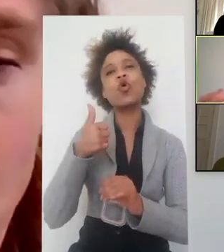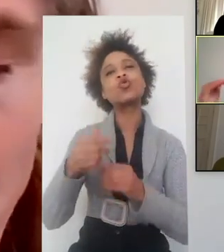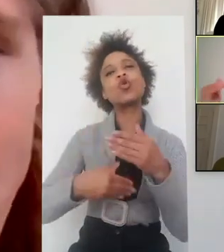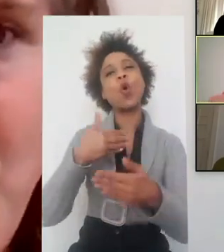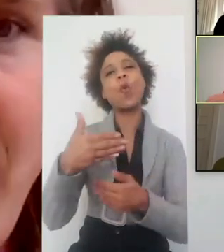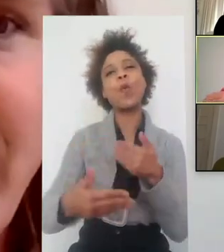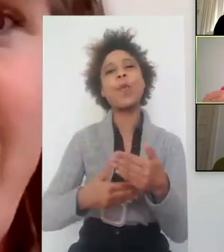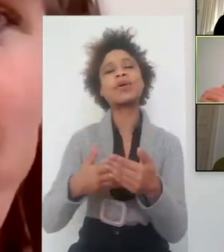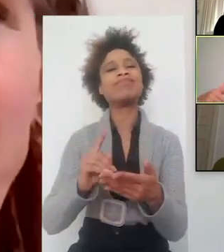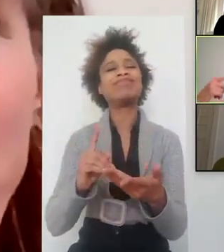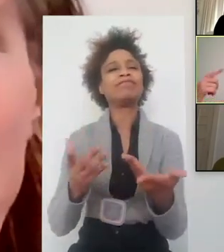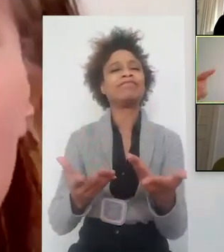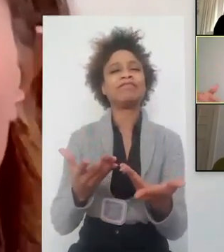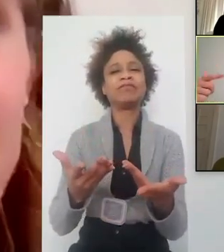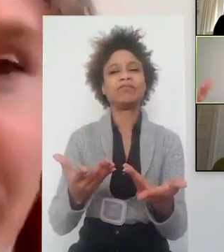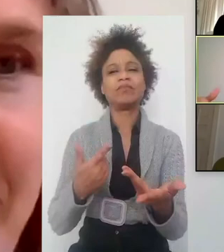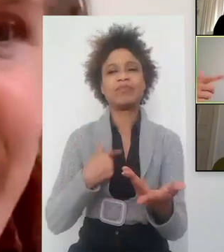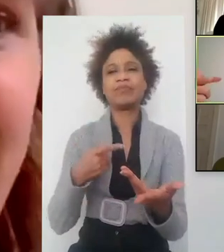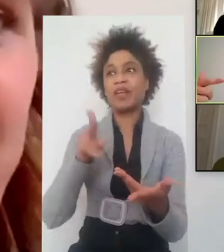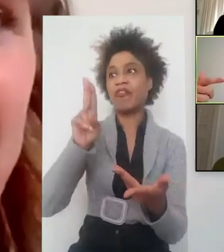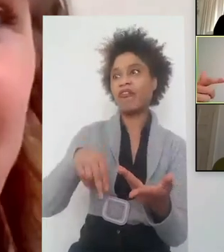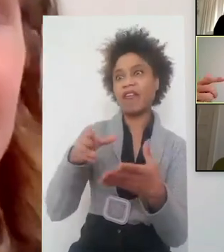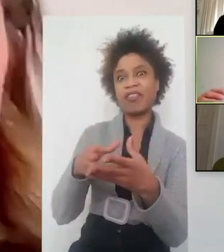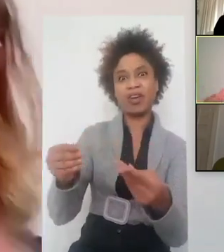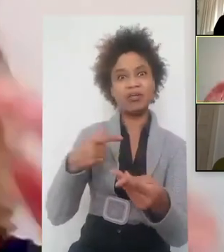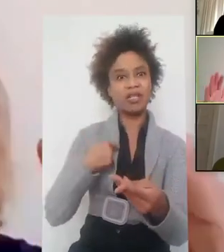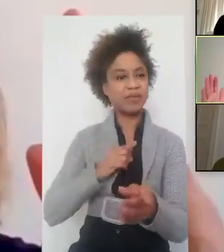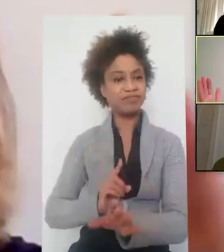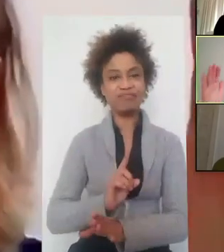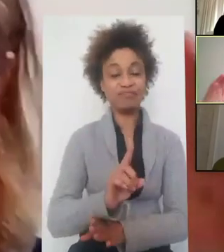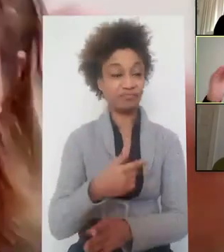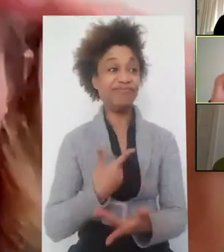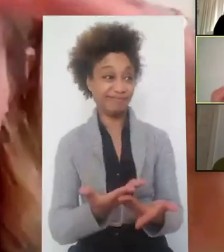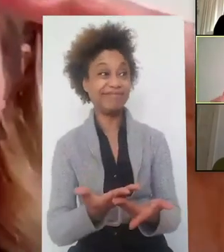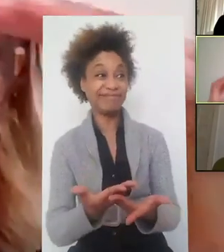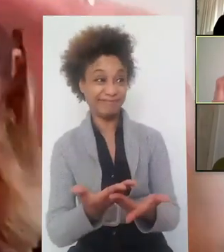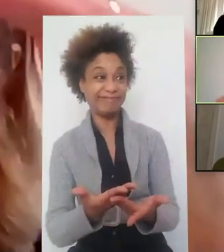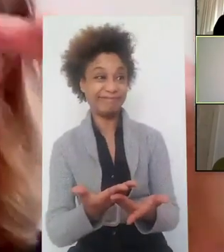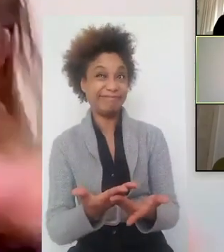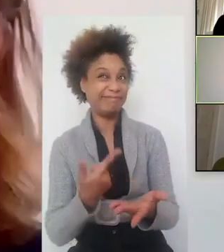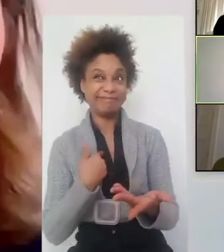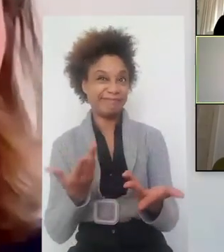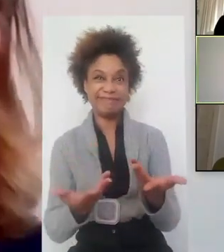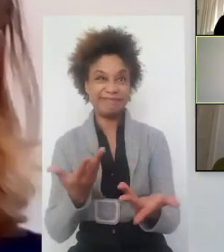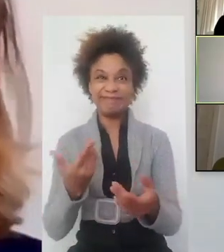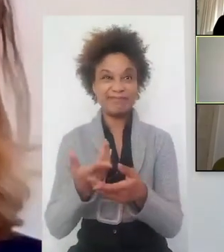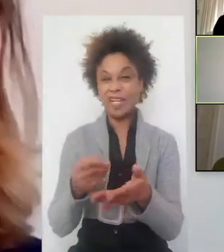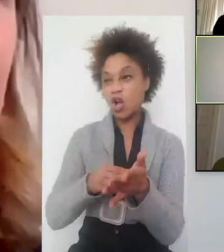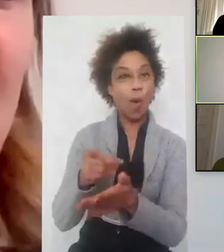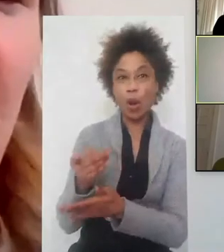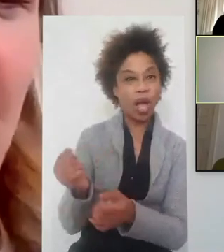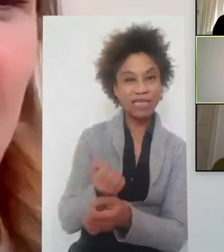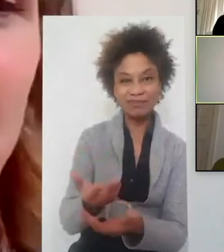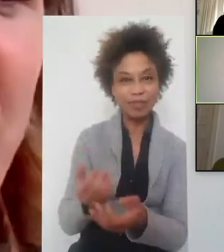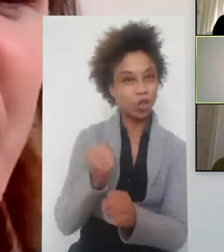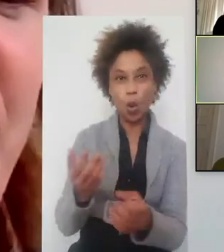Dat is goed als je een checklist hebt, maar je moet blijven testen. Want soms hebben wij dat al gedaan en dan hebben we alles gevolgd, maar dan zit er toch ergens